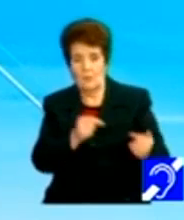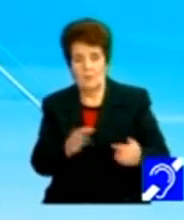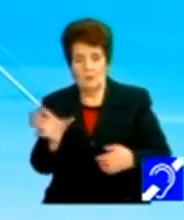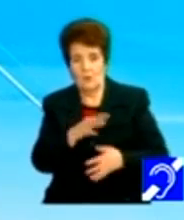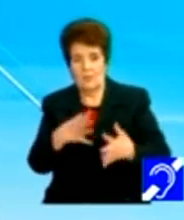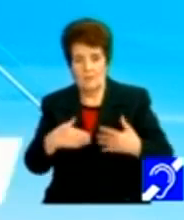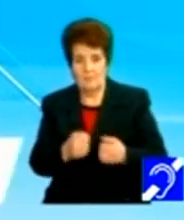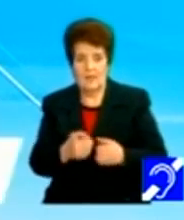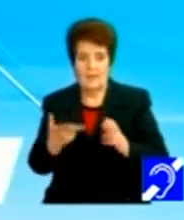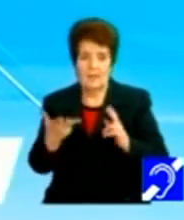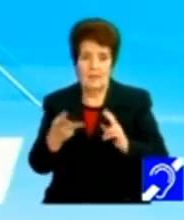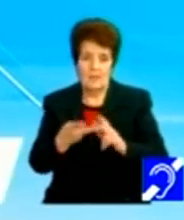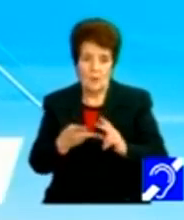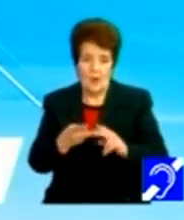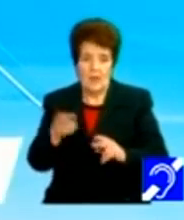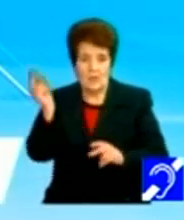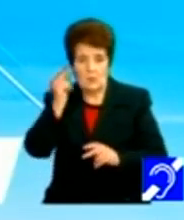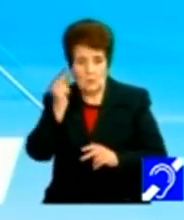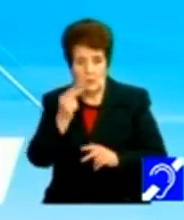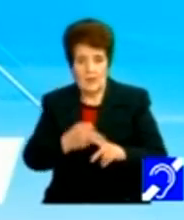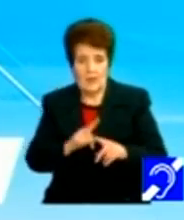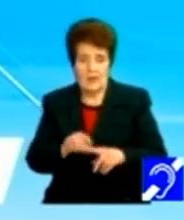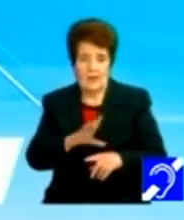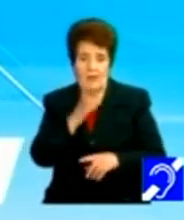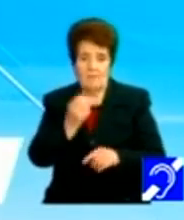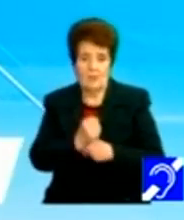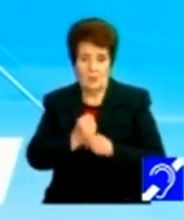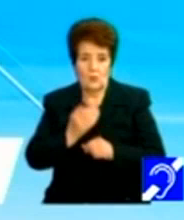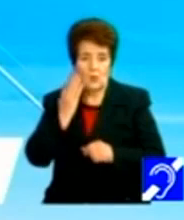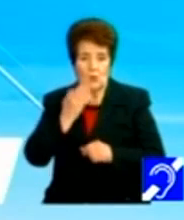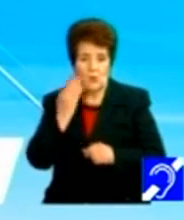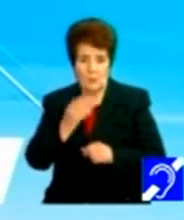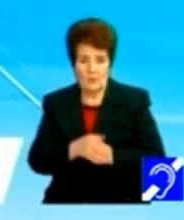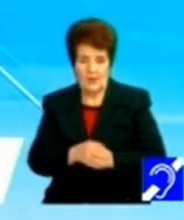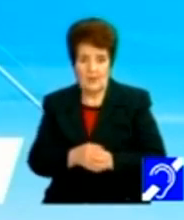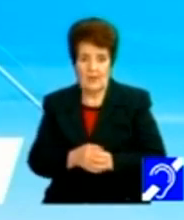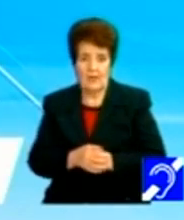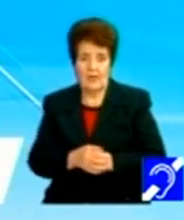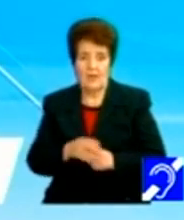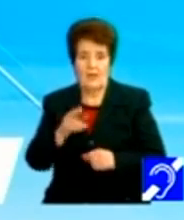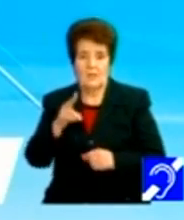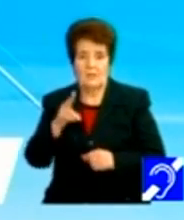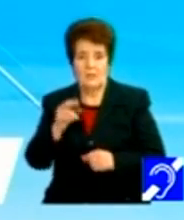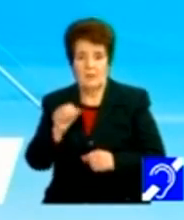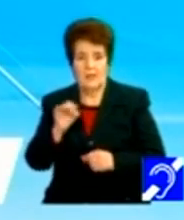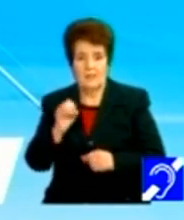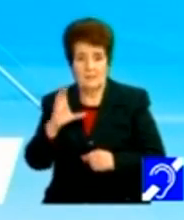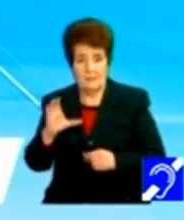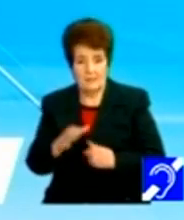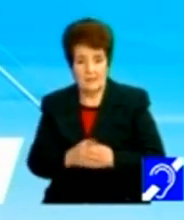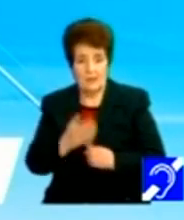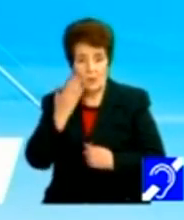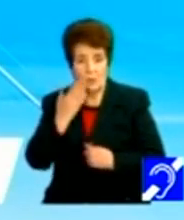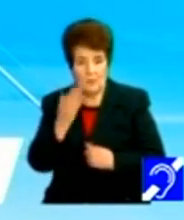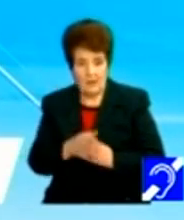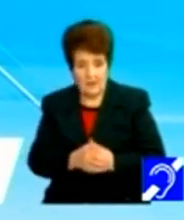familia. Doi, studiile pe care am reușit să le fac în România și respectiv la Sorbona, Paris, România